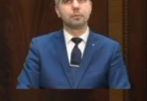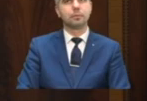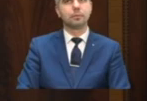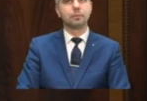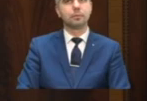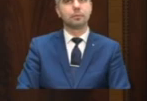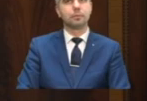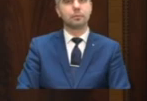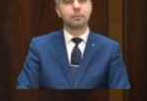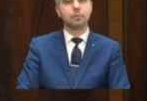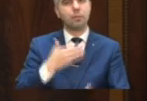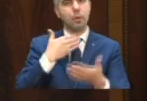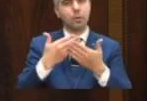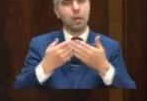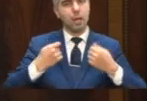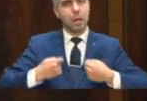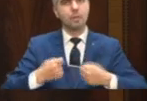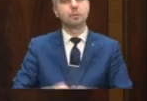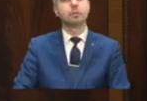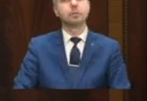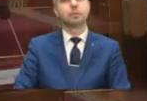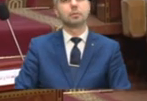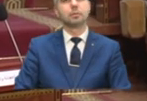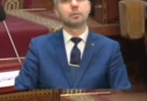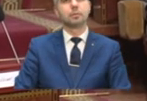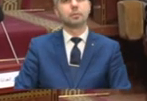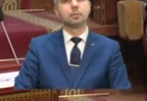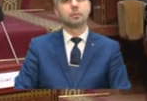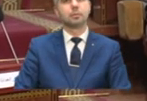شكرا السيدة الرئيسة. السيدة الرئيسة أظن